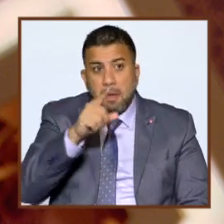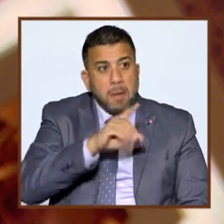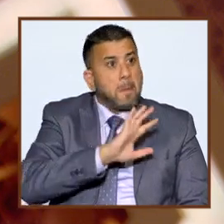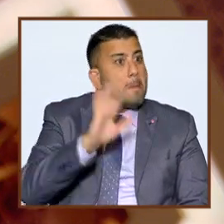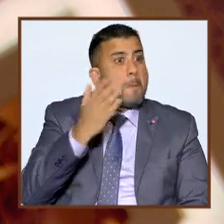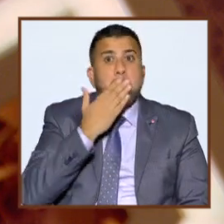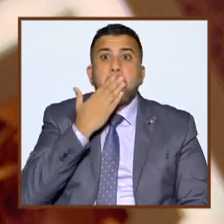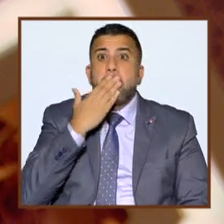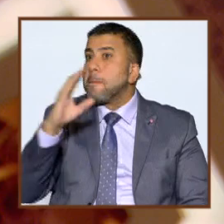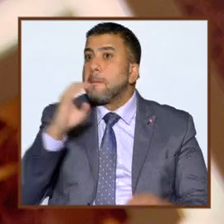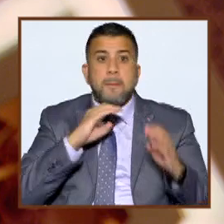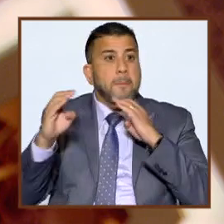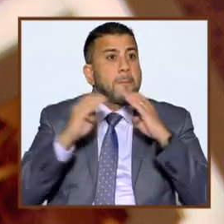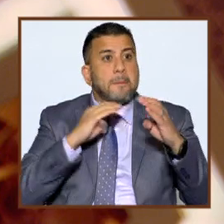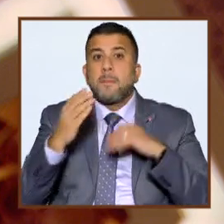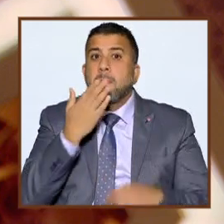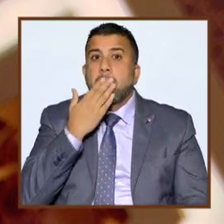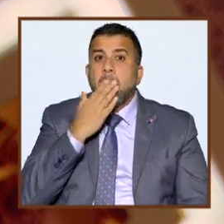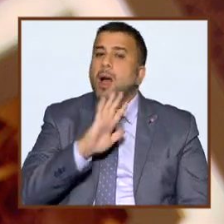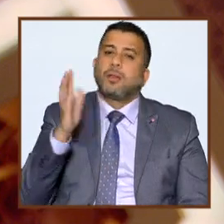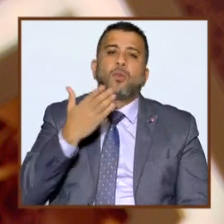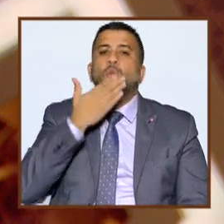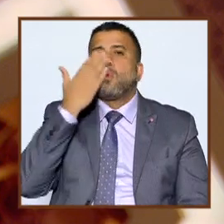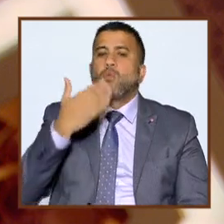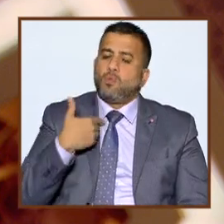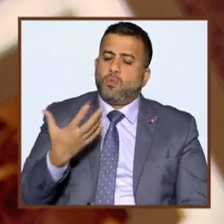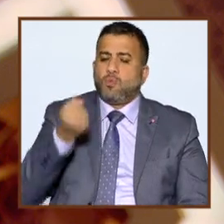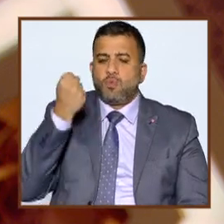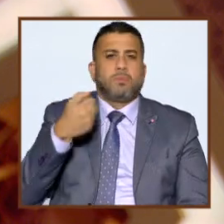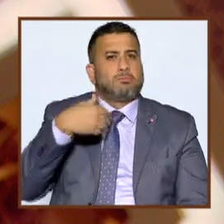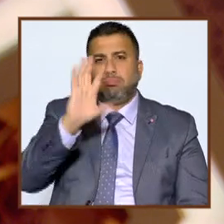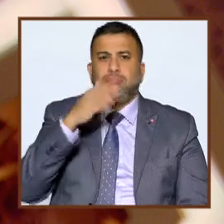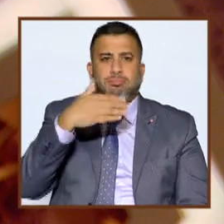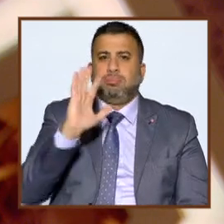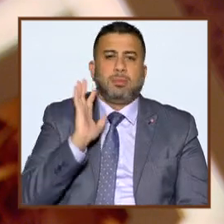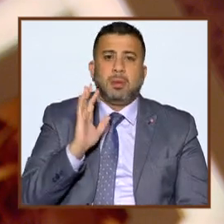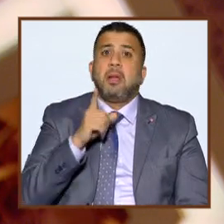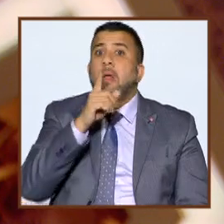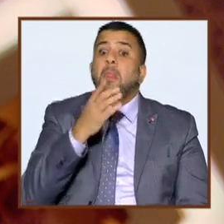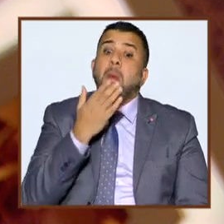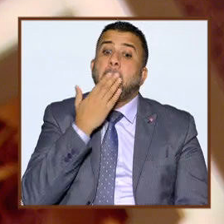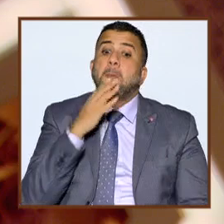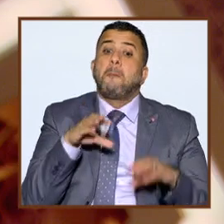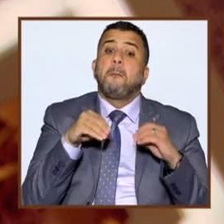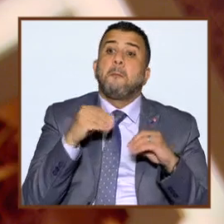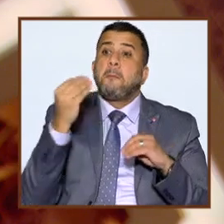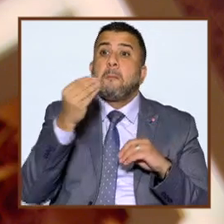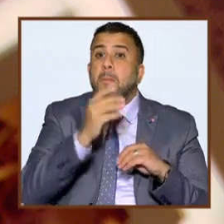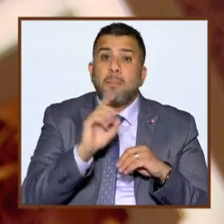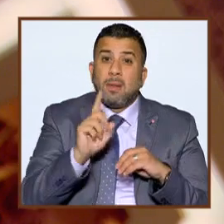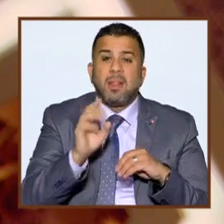ما جاء يملكها في النهاية ولله الحمد، لكن أما وقد أخللت بهذا الأمر فالذي أراه لك